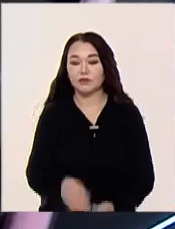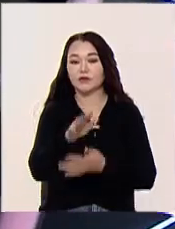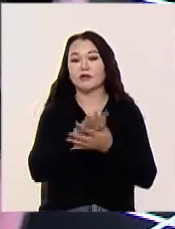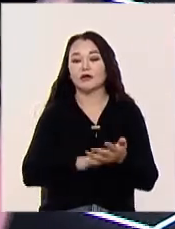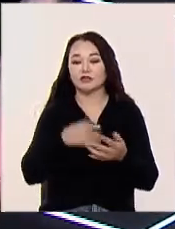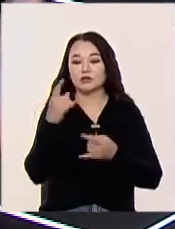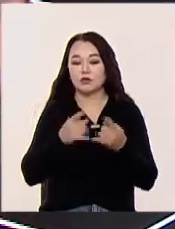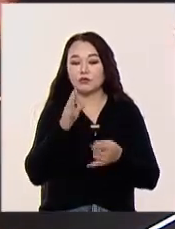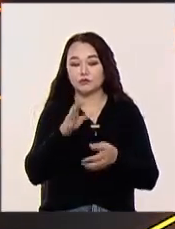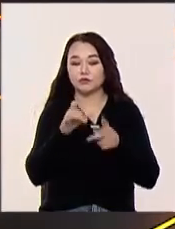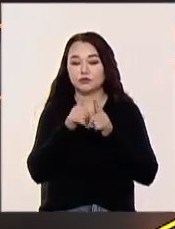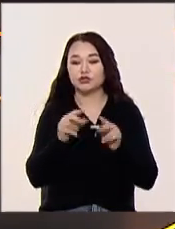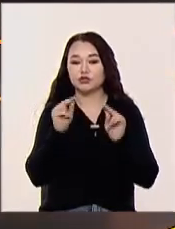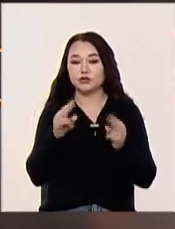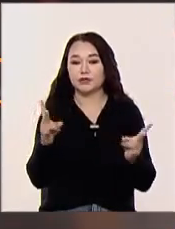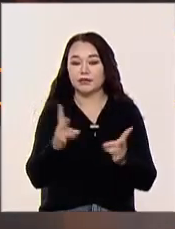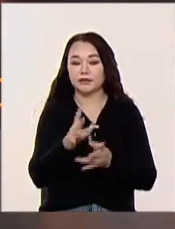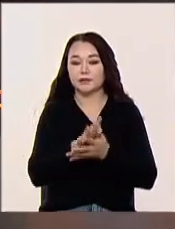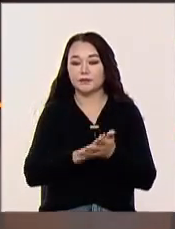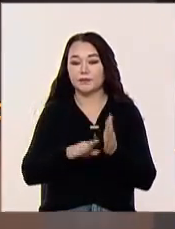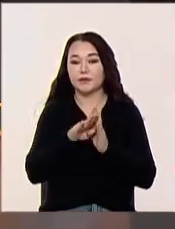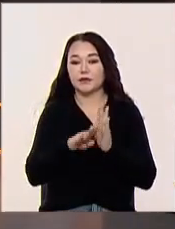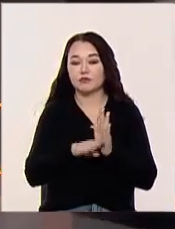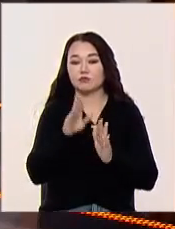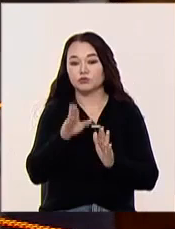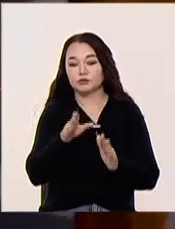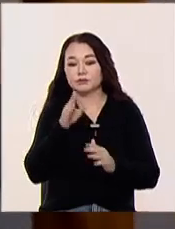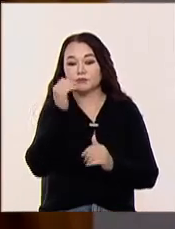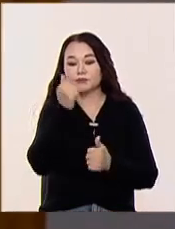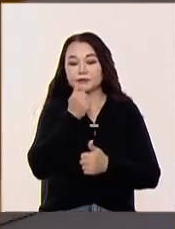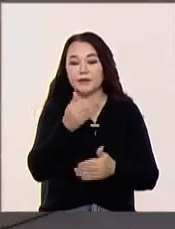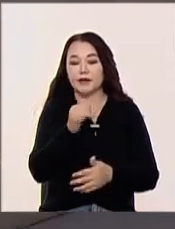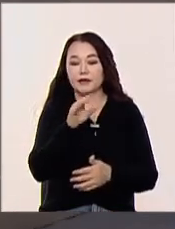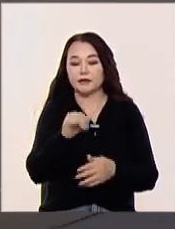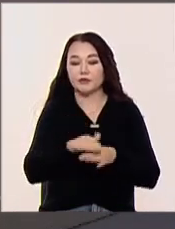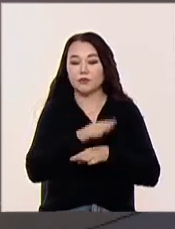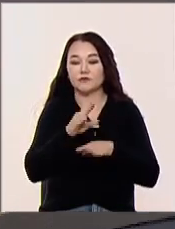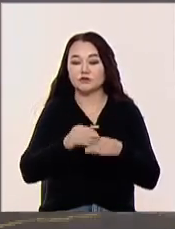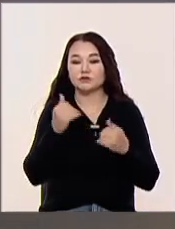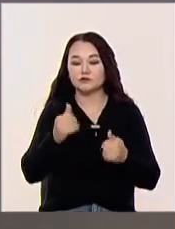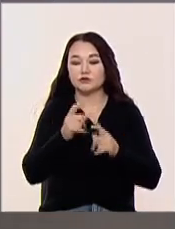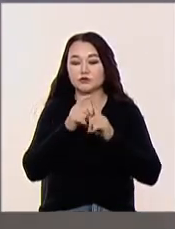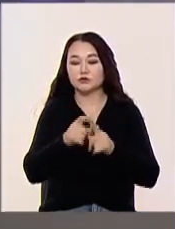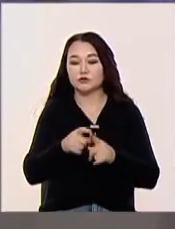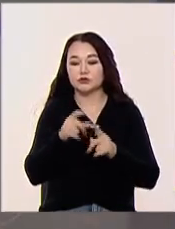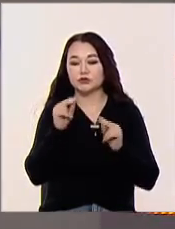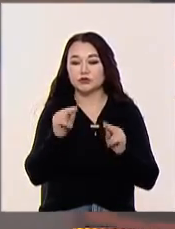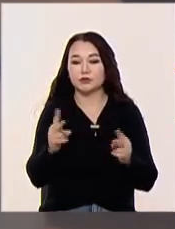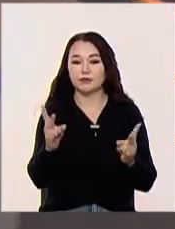Хабарымызды ары қарай сөздің шыны керек жобасы жалғайды. Ирина. Рахмет, Аида. Қайырлы кеш. Бүгін сөздің шыны керектен